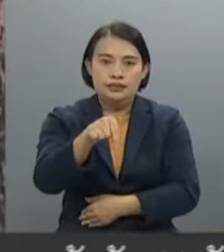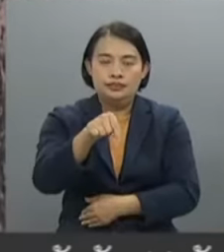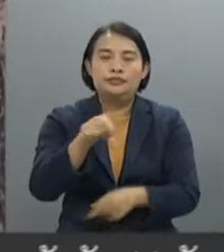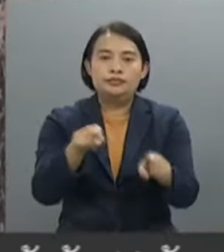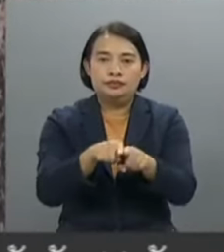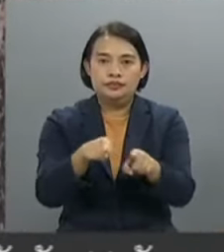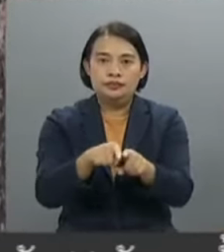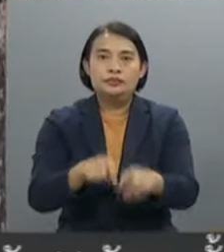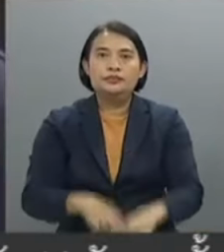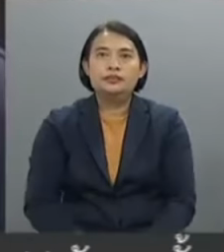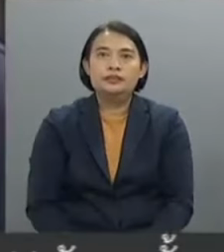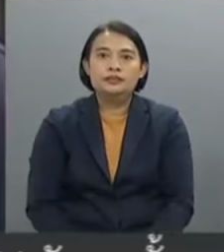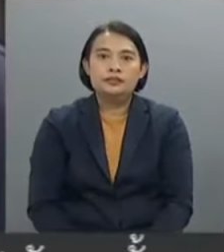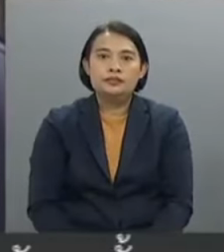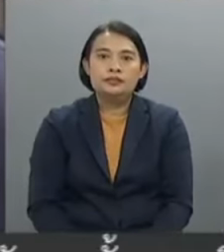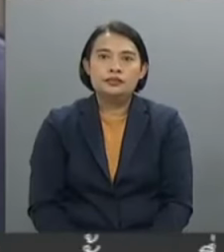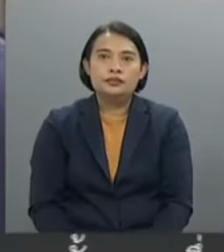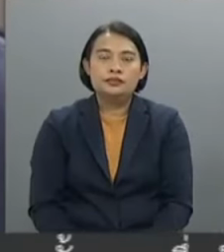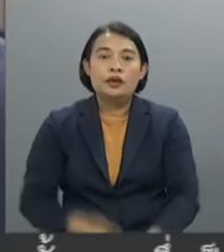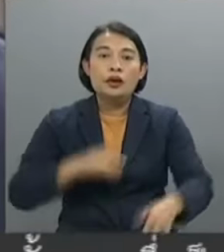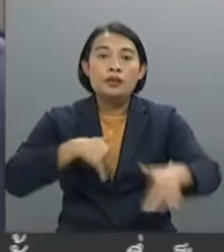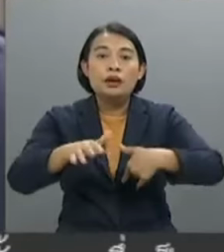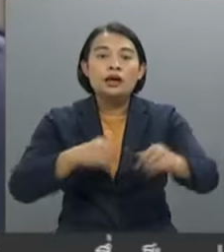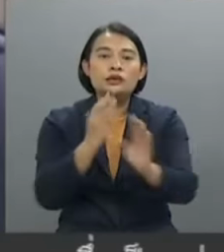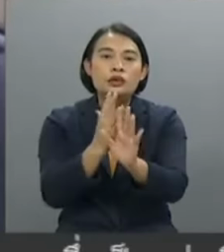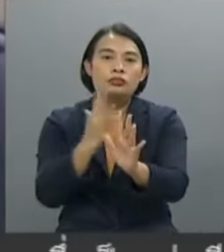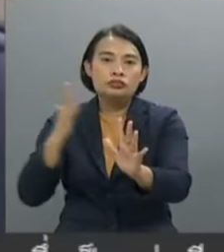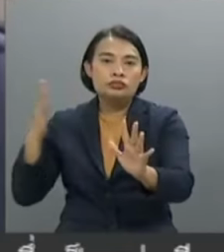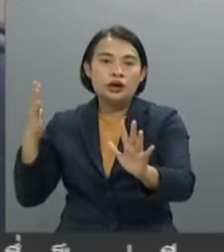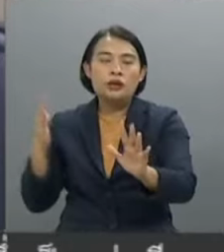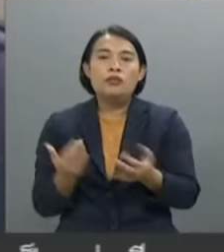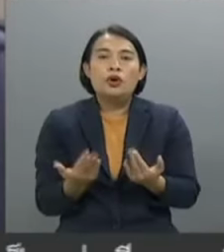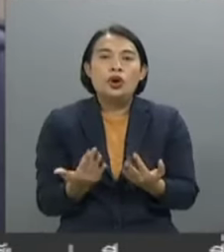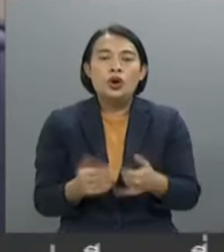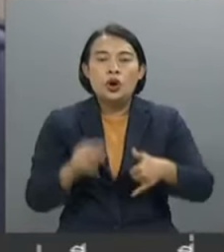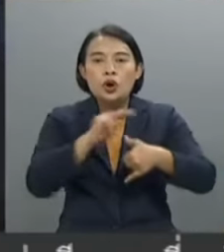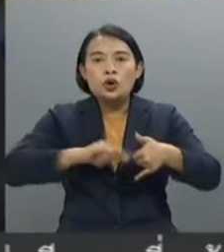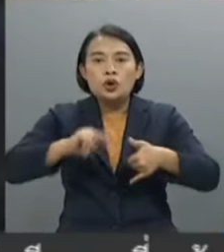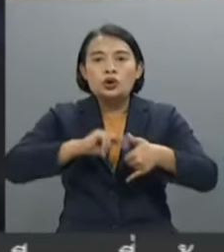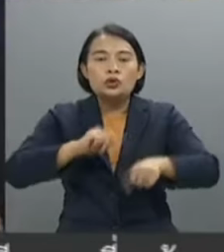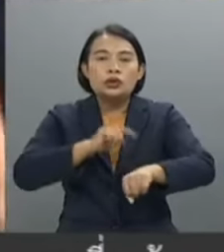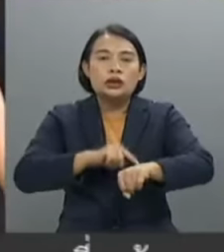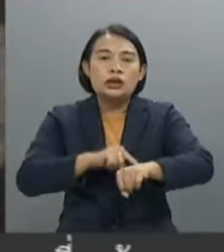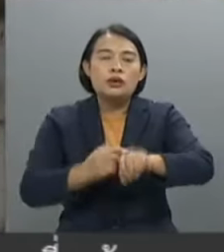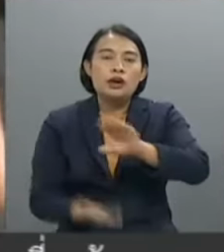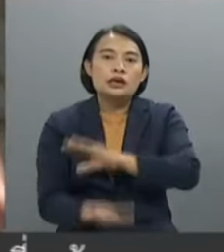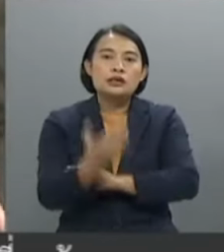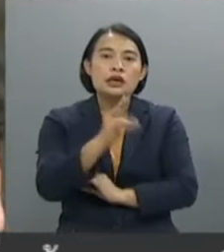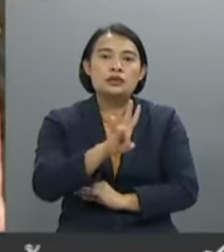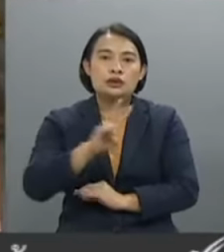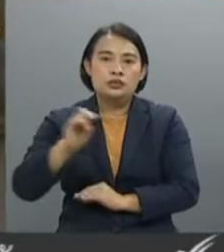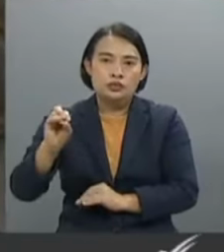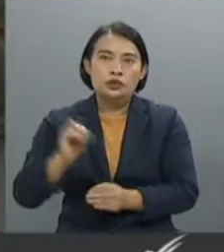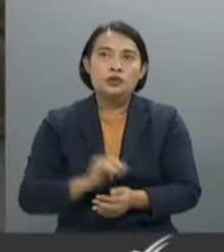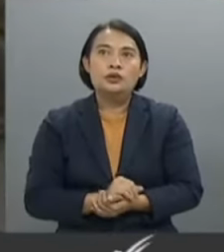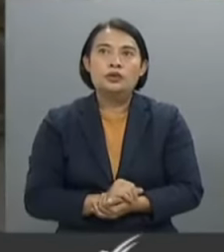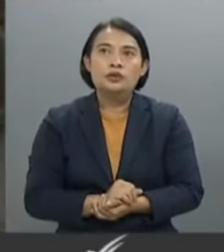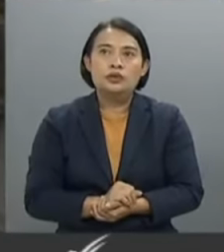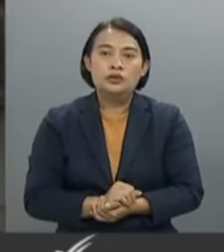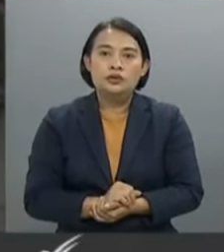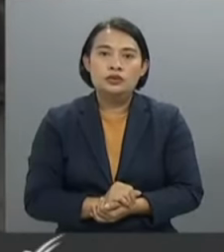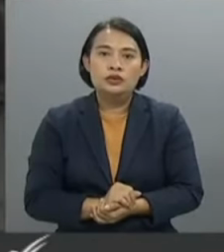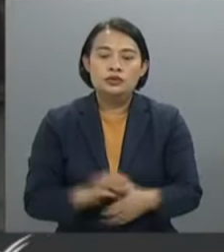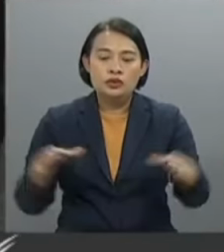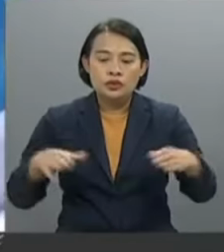าวันนี้ก็มีประชาชนไปเข้าคิวรอรับการตรวจตั้งแต่ช่วงเวลา7นาฬิกาแล้วนะคะแล้วก็ส่วนใหญ่ยังคงเป็นกลุ่มพนักงานของห้างสร